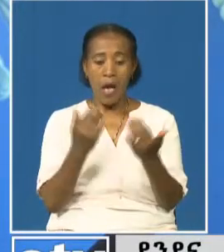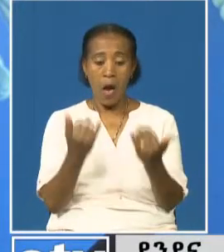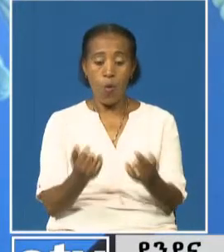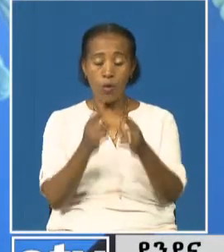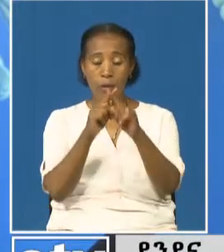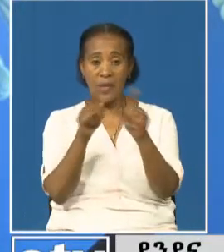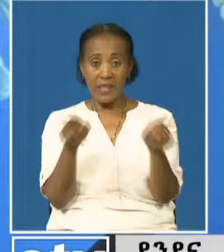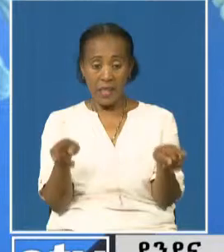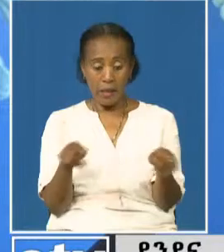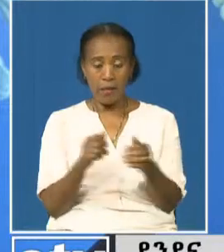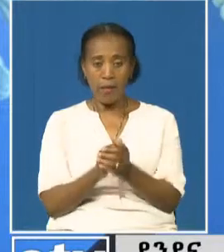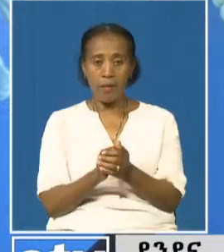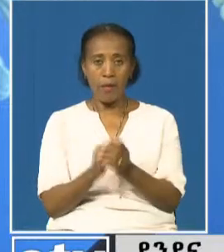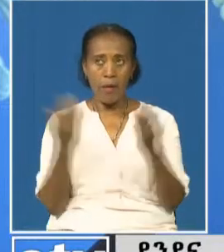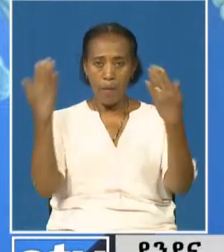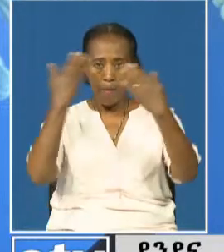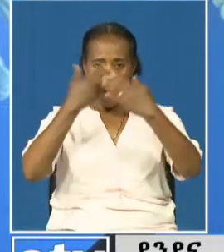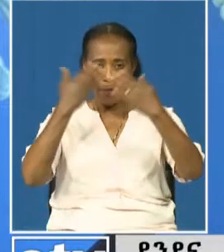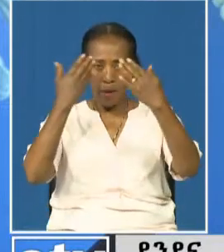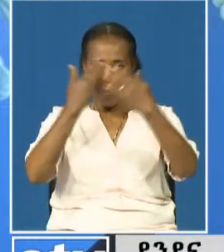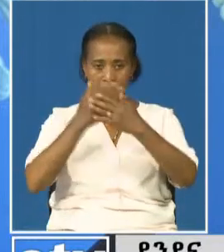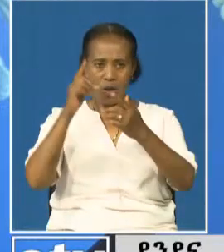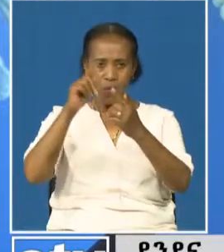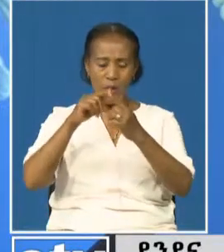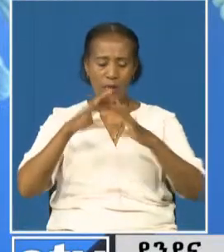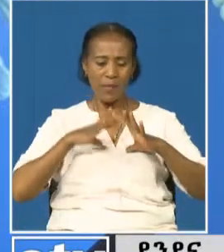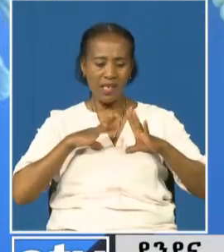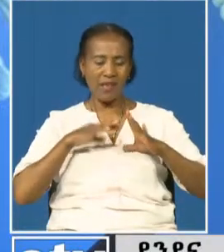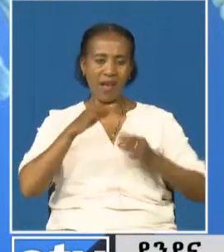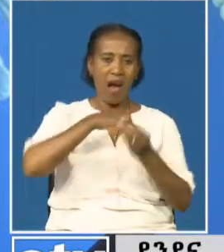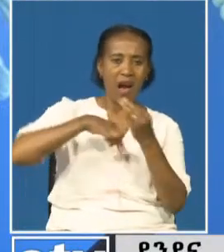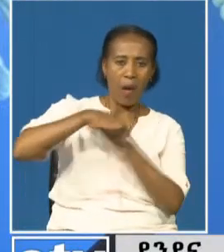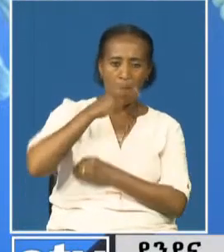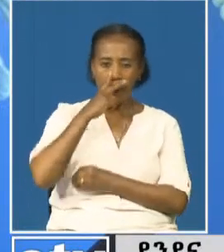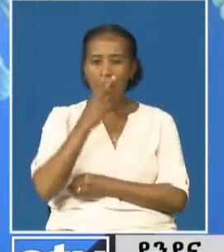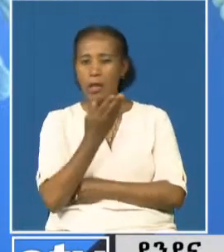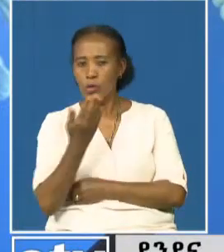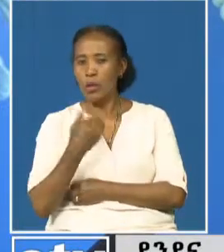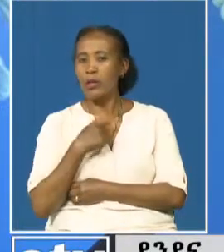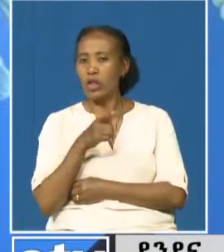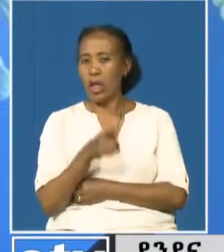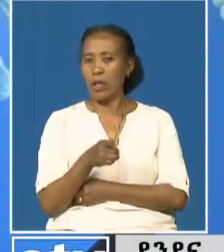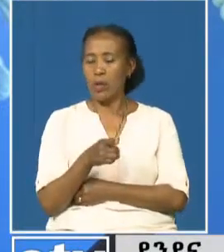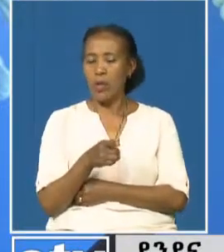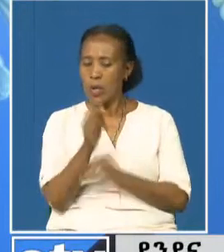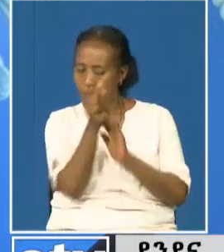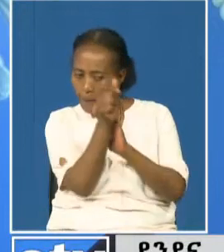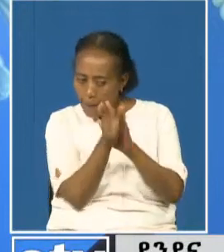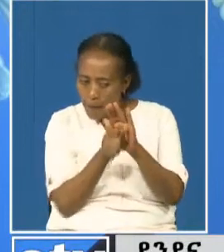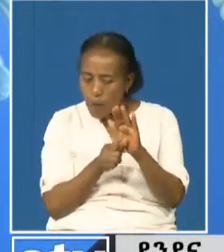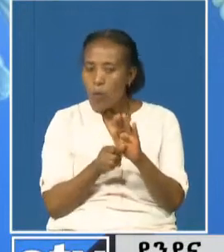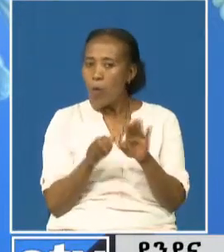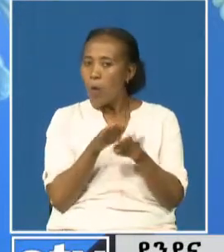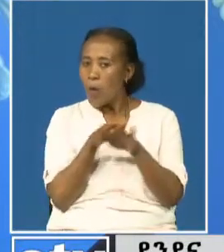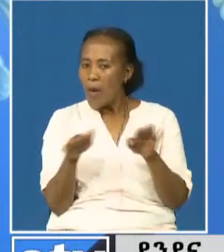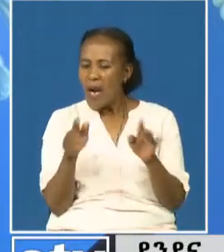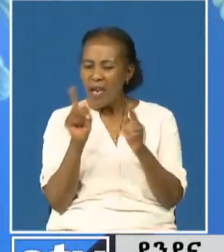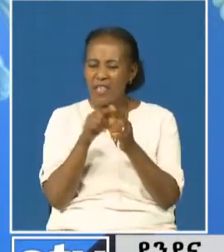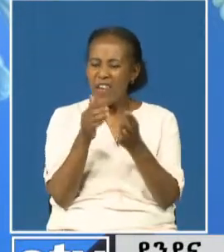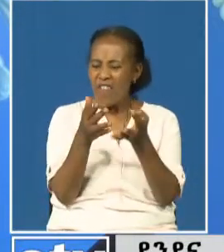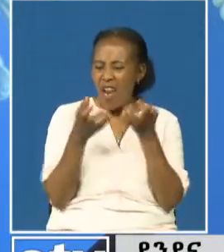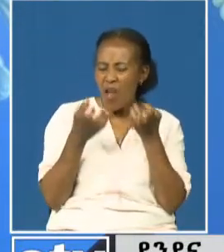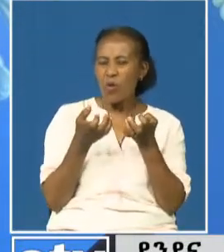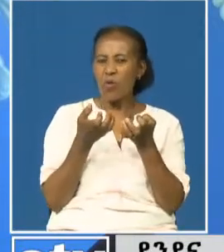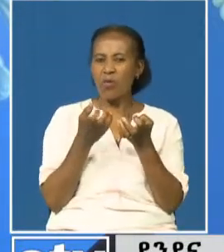አሁን በተለይ ማታ ማታ ወደ መዝናኛ አካባቢ የምናያቸው ነገሮች አሉ። ተደብቆ በቃ እንደፈለጉ